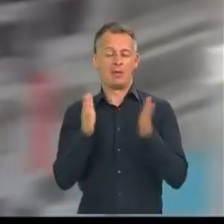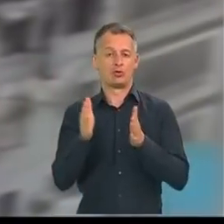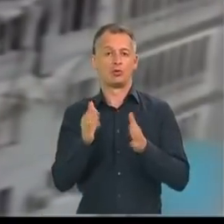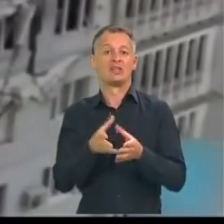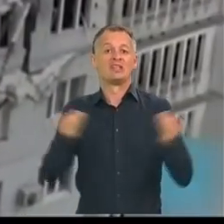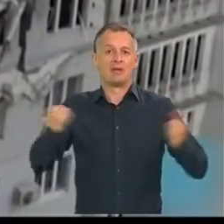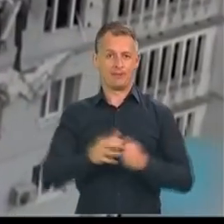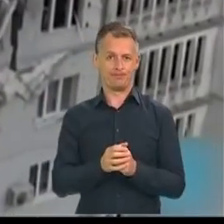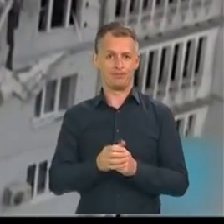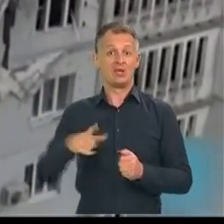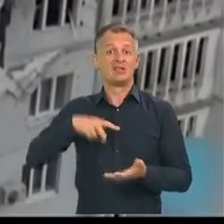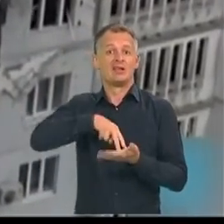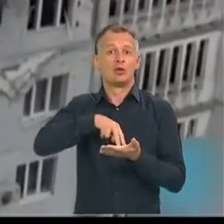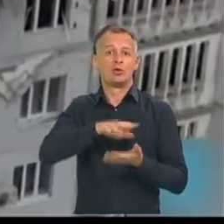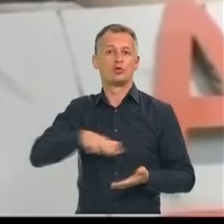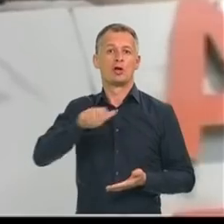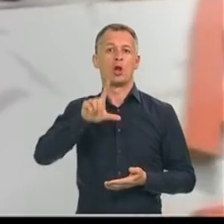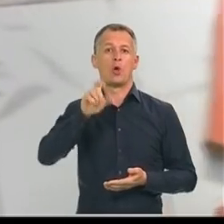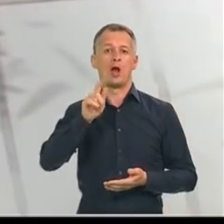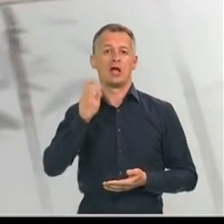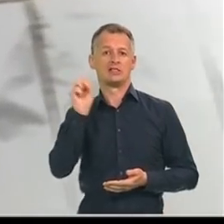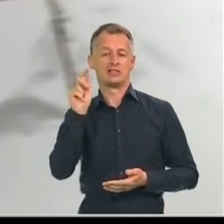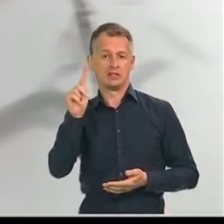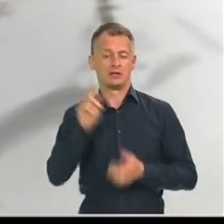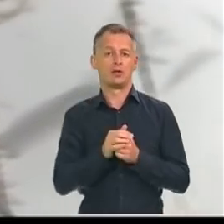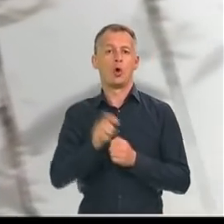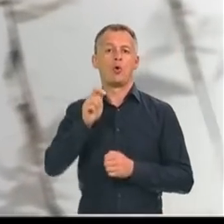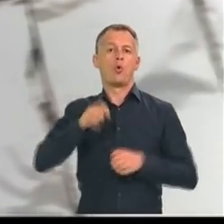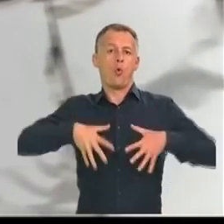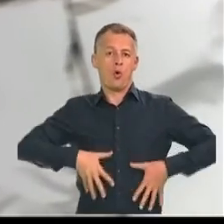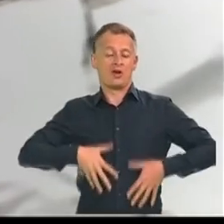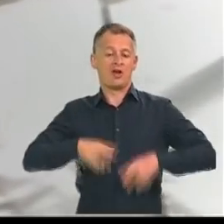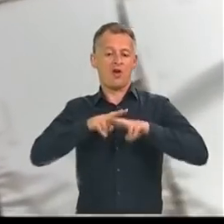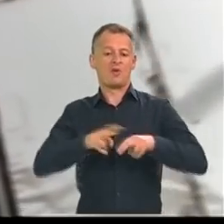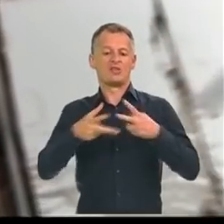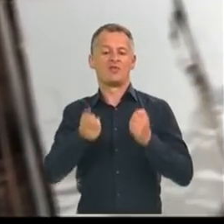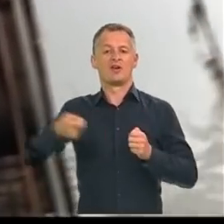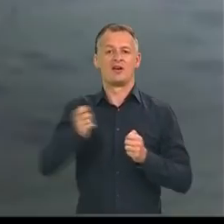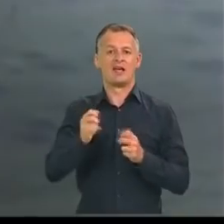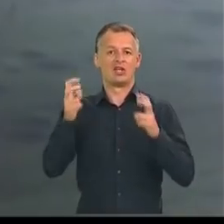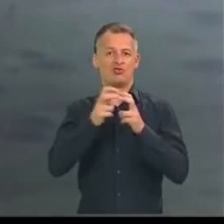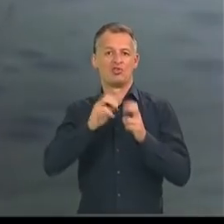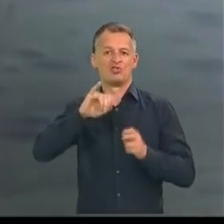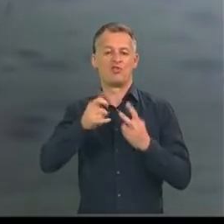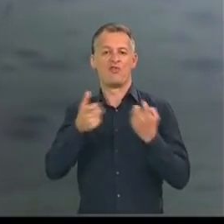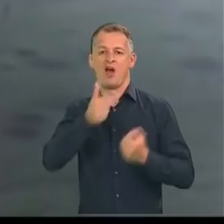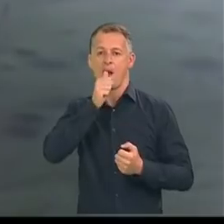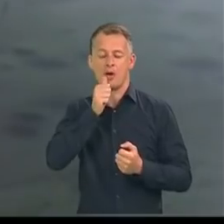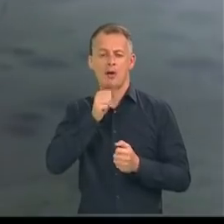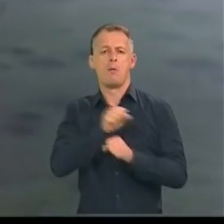Și este teroare în regiunea Luhansk din Ucraina. Un oraș a rămas fără gaz, electricitate și apă, iar bombardamentele nu contenesc.